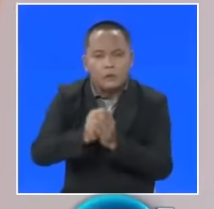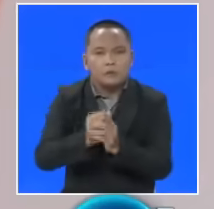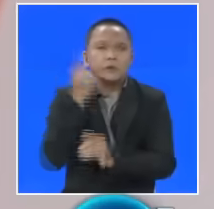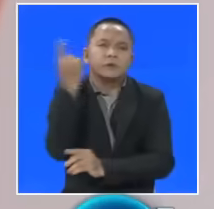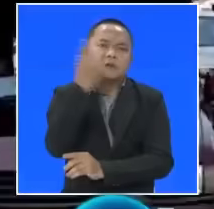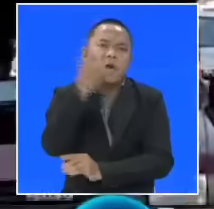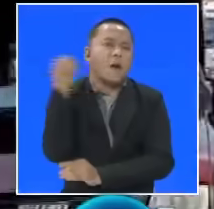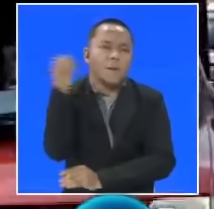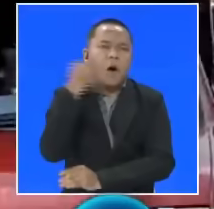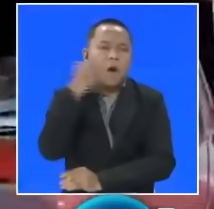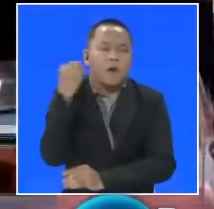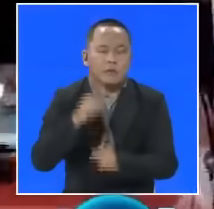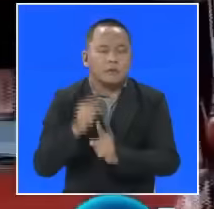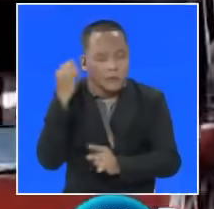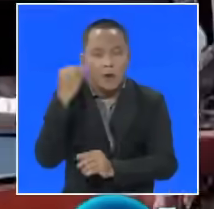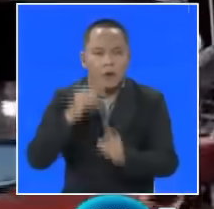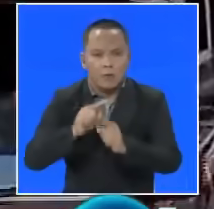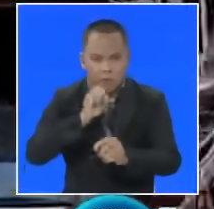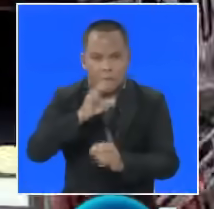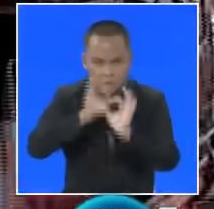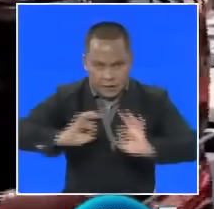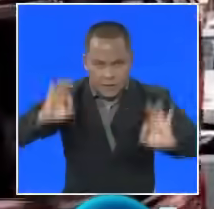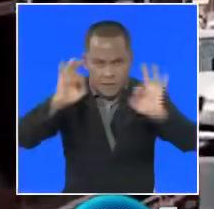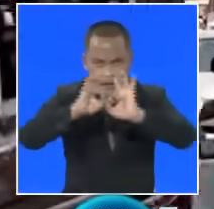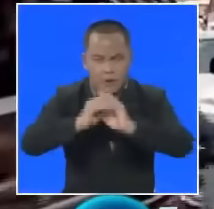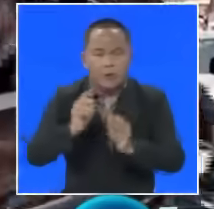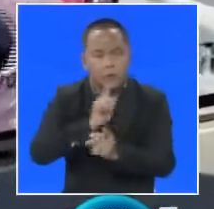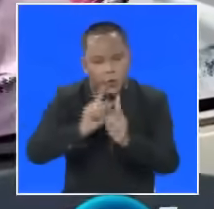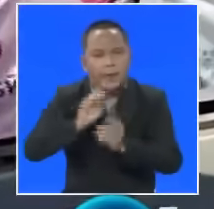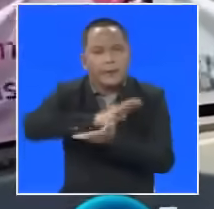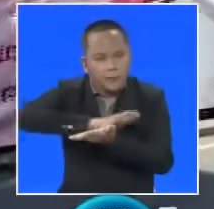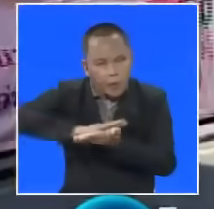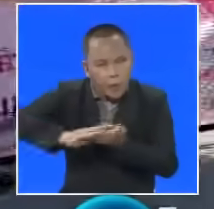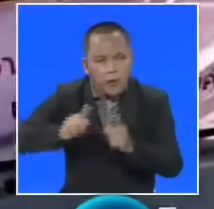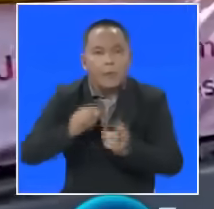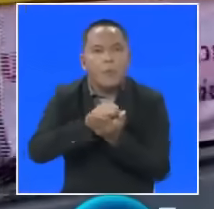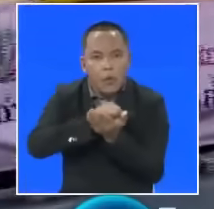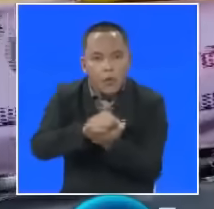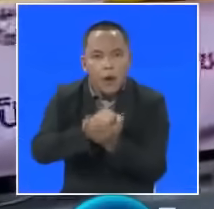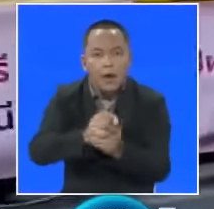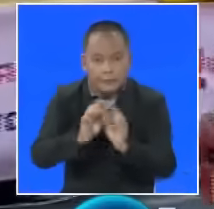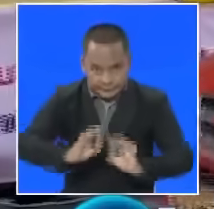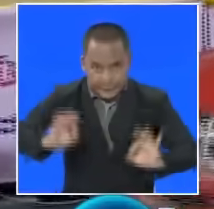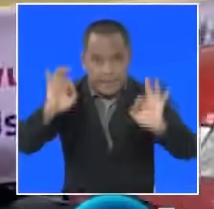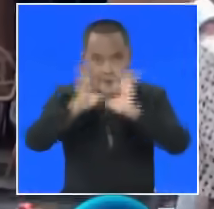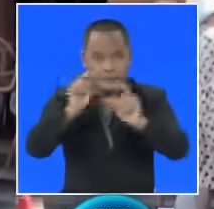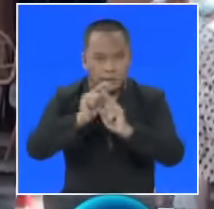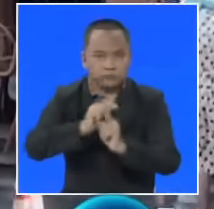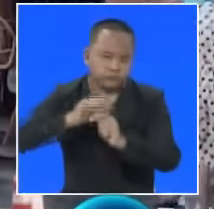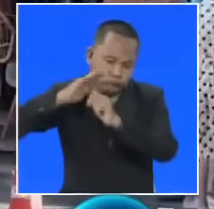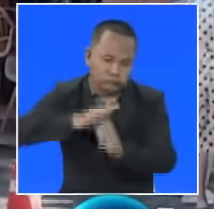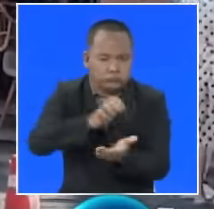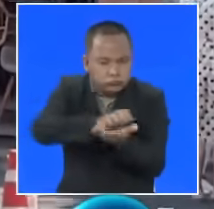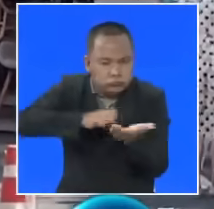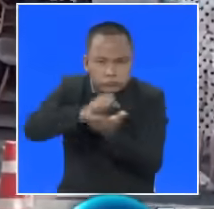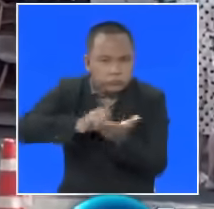ารอยู่เป็นประจำซึ่งทุกครั้งก็จะมีการเน้นย้ำในเรื่องของมารยาทในการขับขี่และการให้บริการและที่สำคัญต้องไม่เอาเปรียบ